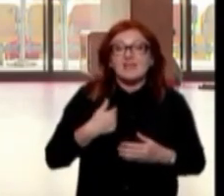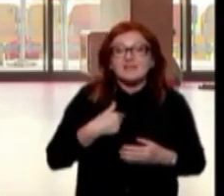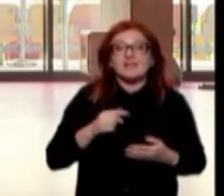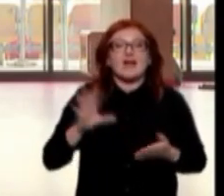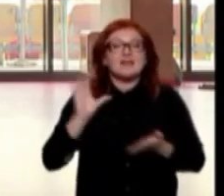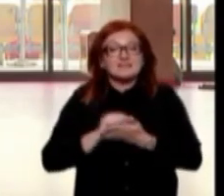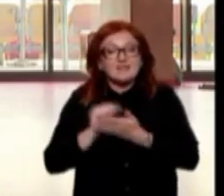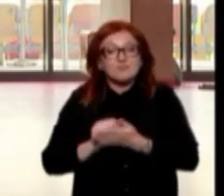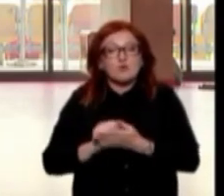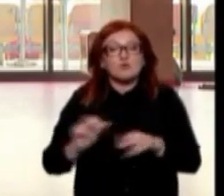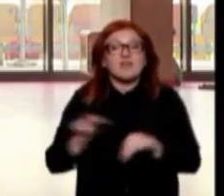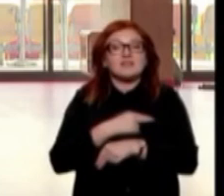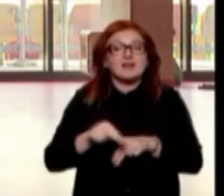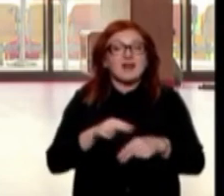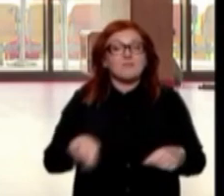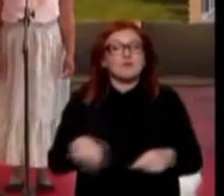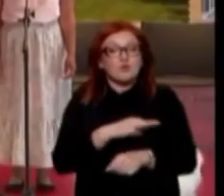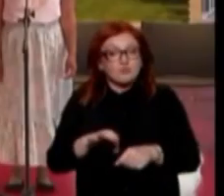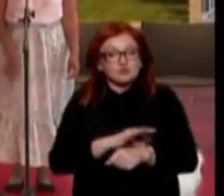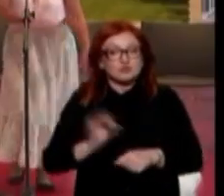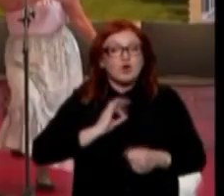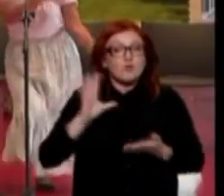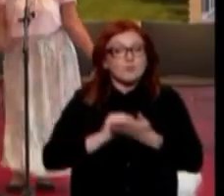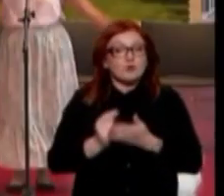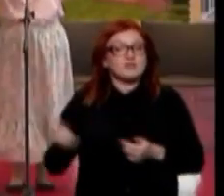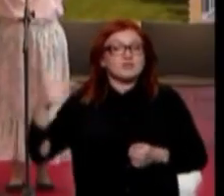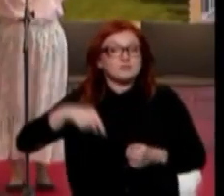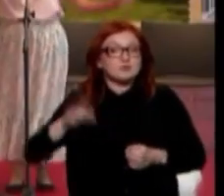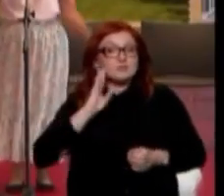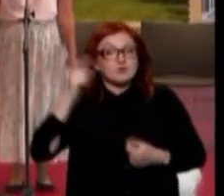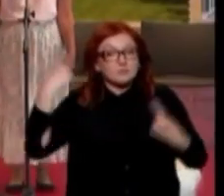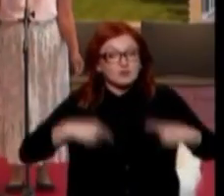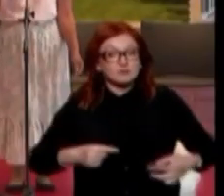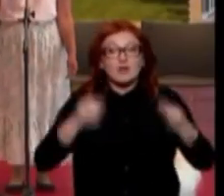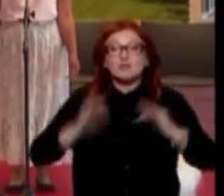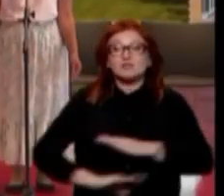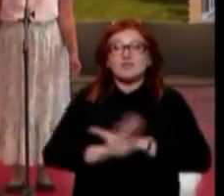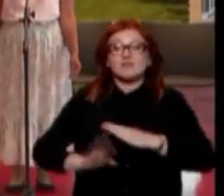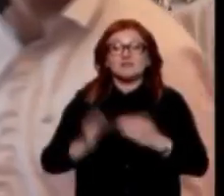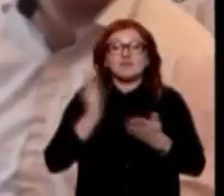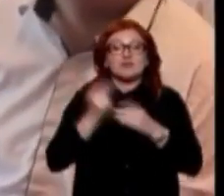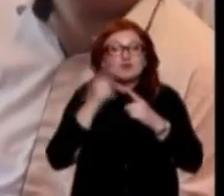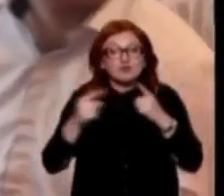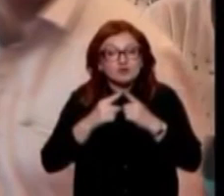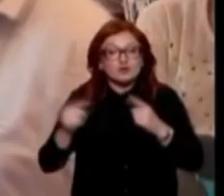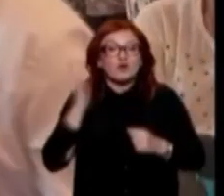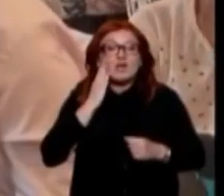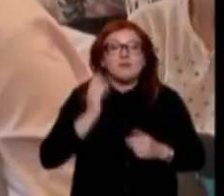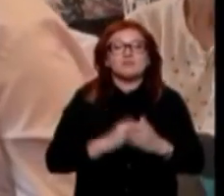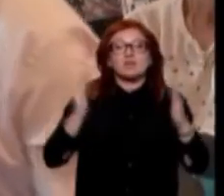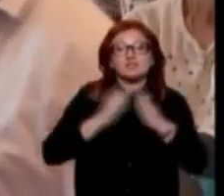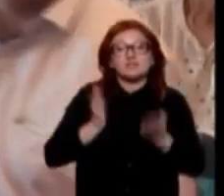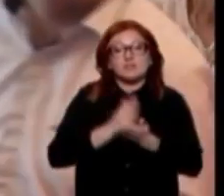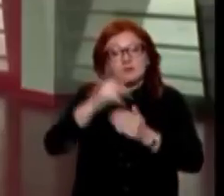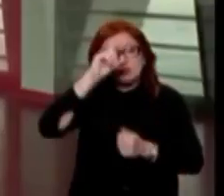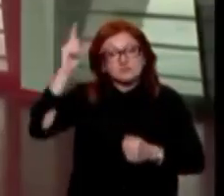muzyczną, do mnie na zajęcia przychodzą właśnie takie osoby. Dzisiejsze występy to tylko namiastka tego, co mieszkańcy DPS-ów robią na co